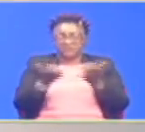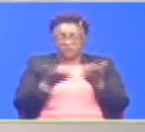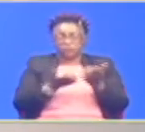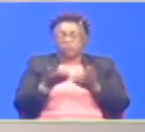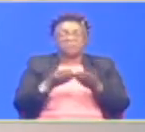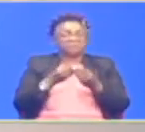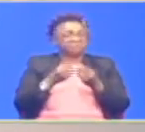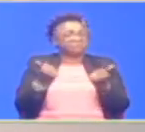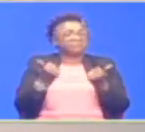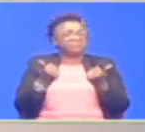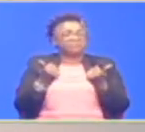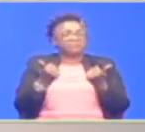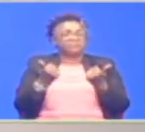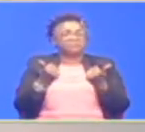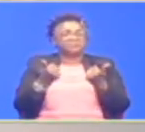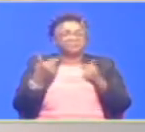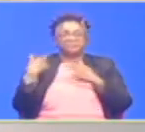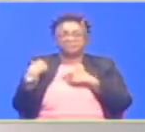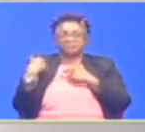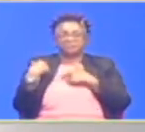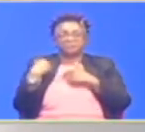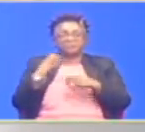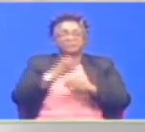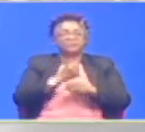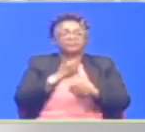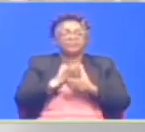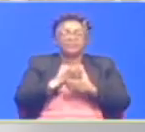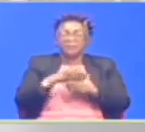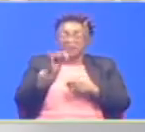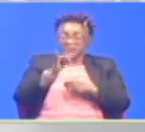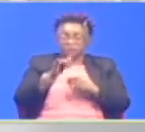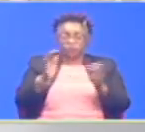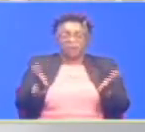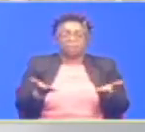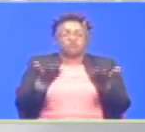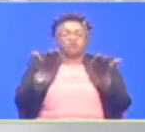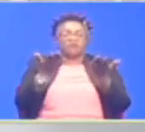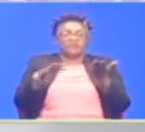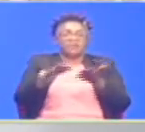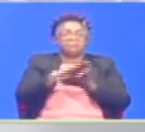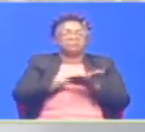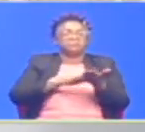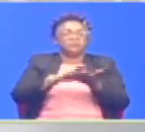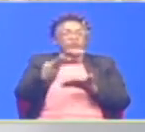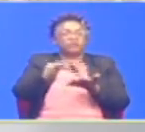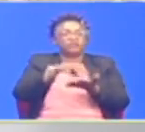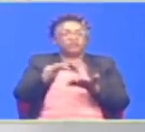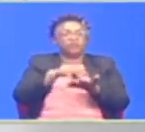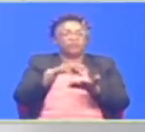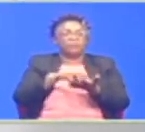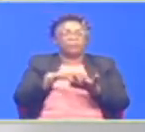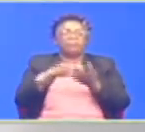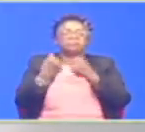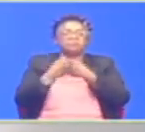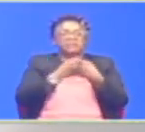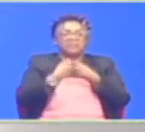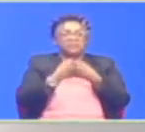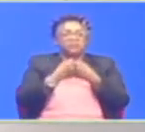The responsibility taken on by the second tier side to improve their playing condition is sure to be a challenge to the